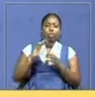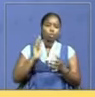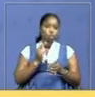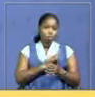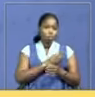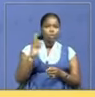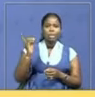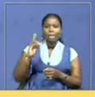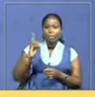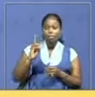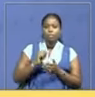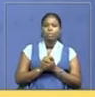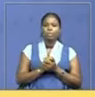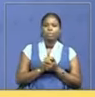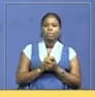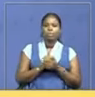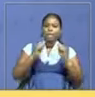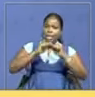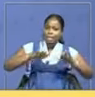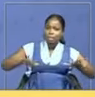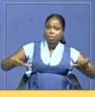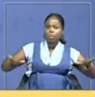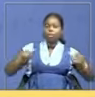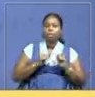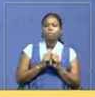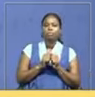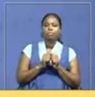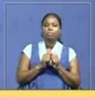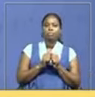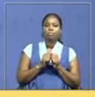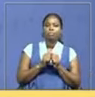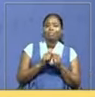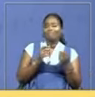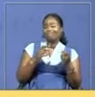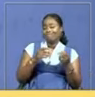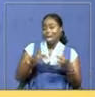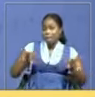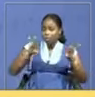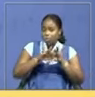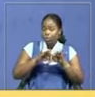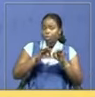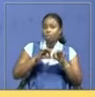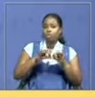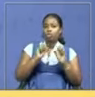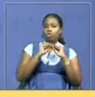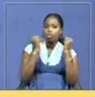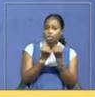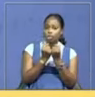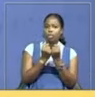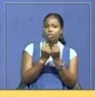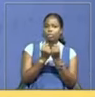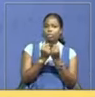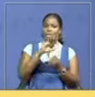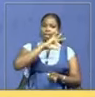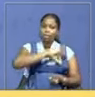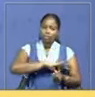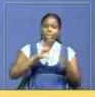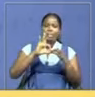et assurant la stabilité indispensable au développement économique et social dans l'intérêt supérieur de